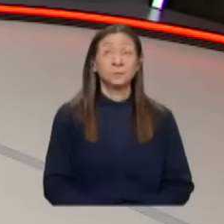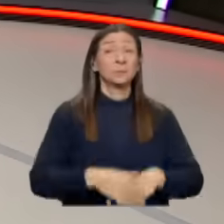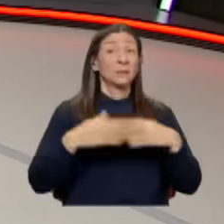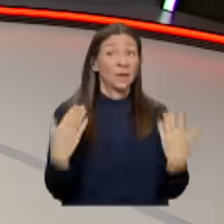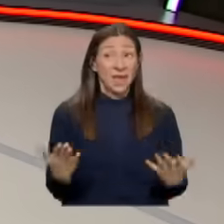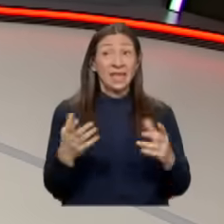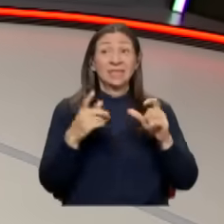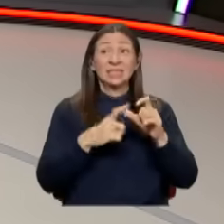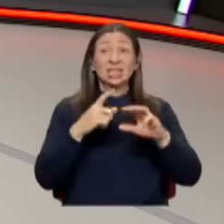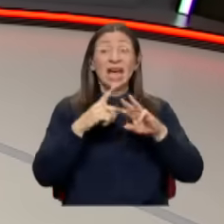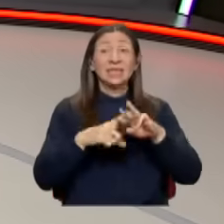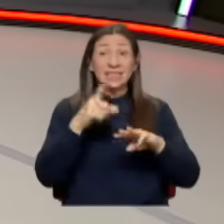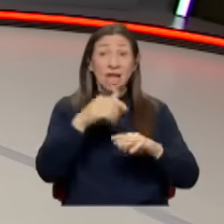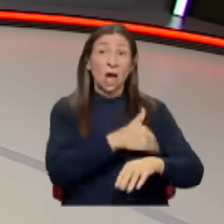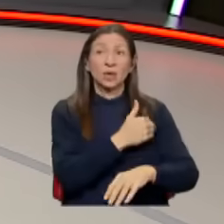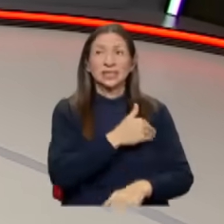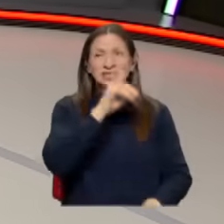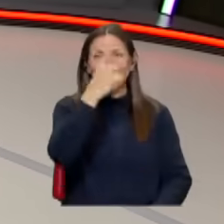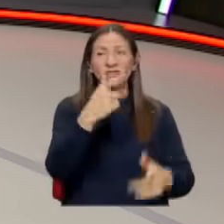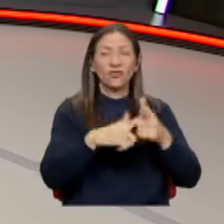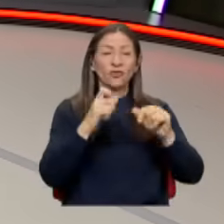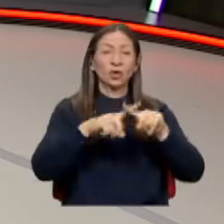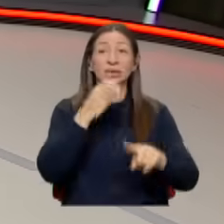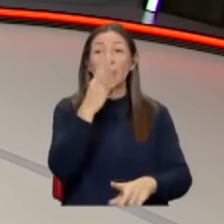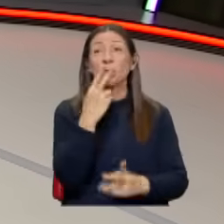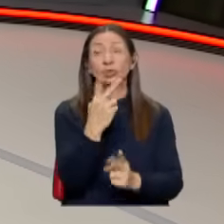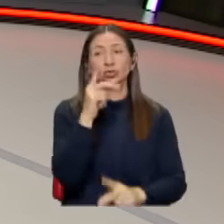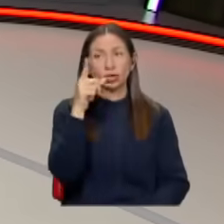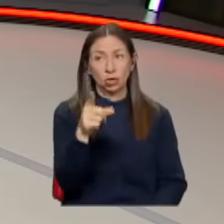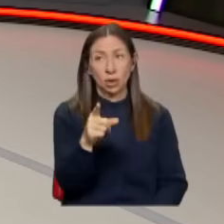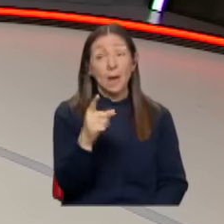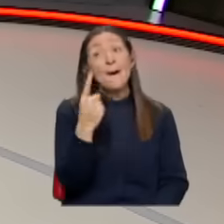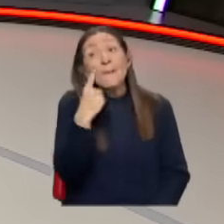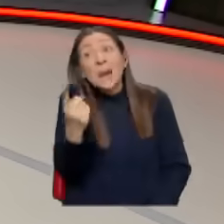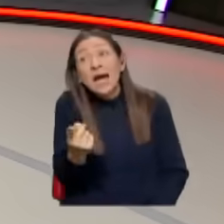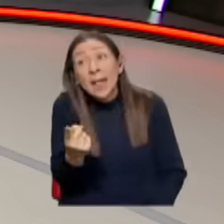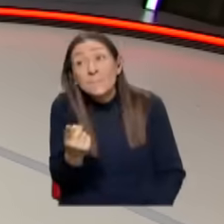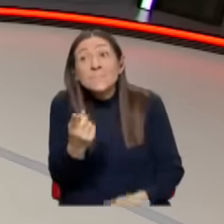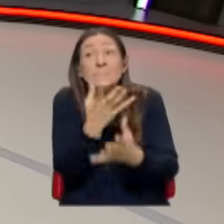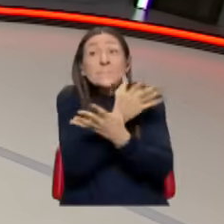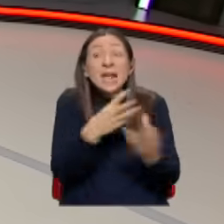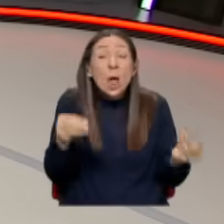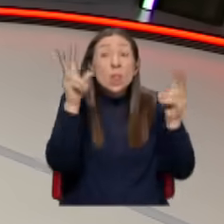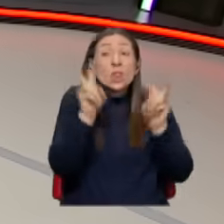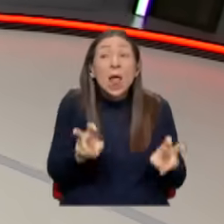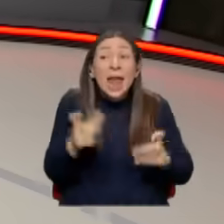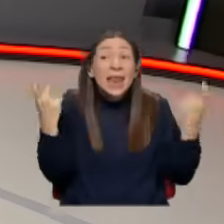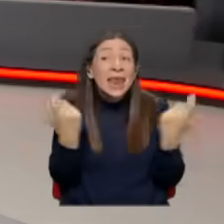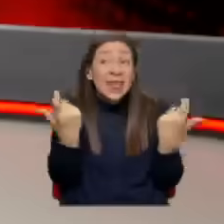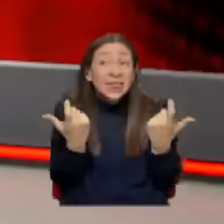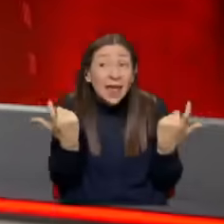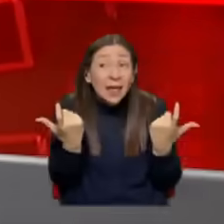Efendim ve Seçil Erzan'ın avukatı sadece Fox Haber'e konuştu. Bakalım şimdi milyon dolarlar nerede?